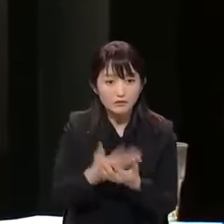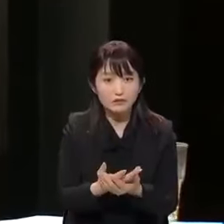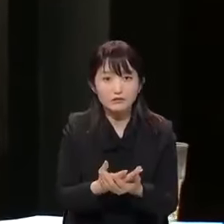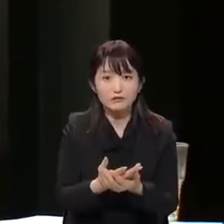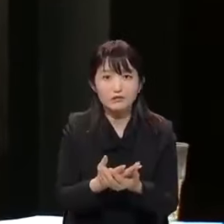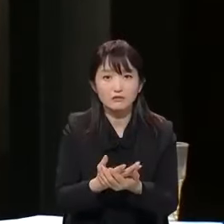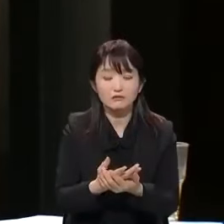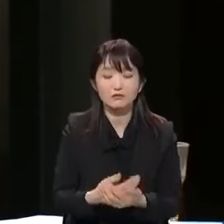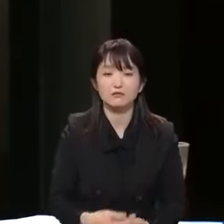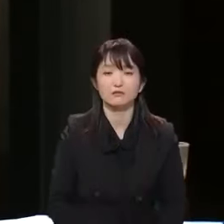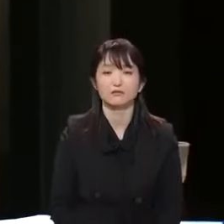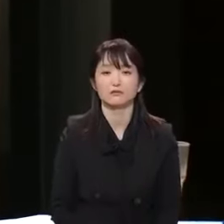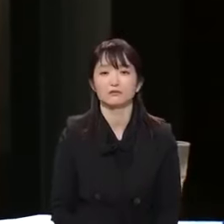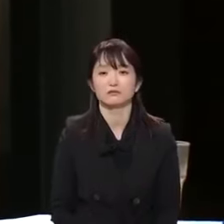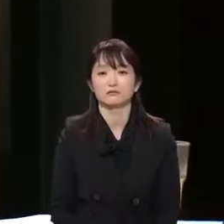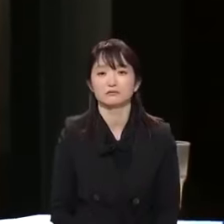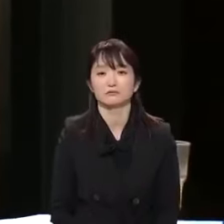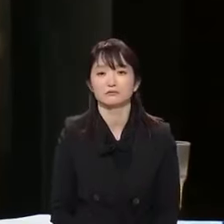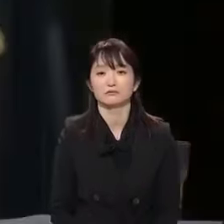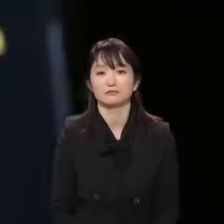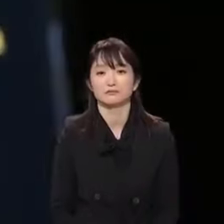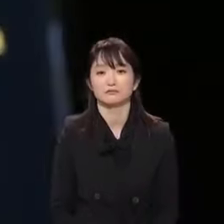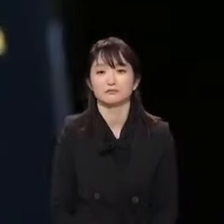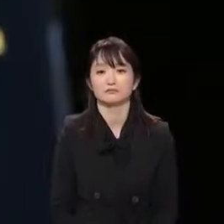받으셨대요. 계속 들어보시죠.